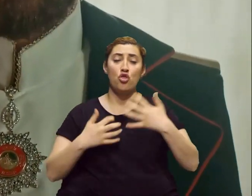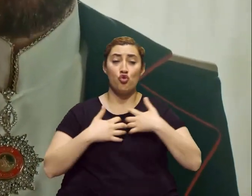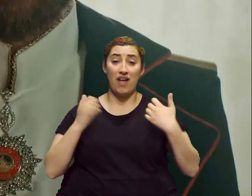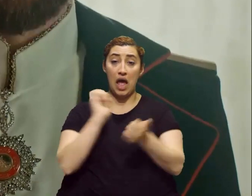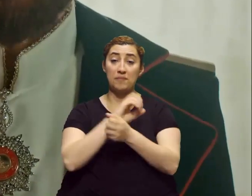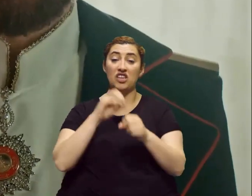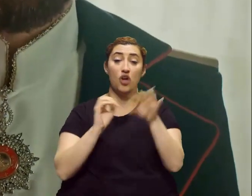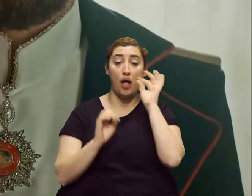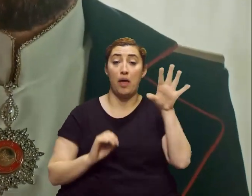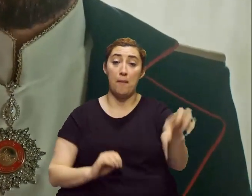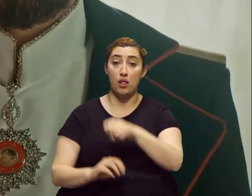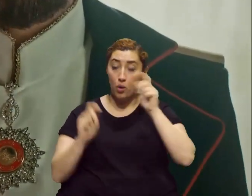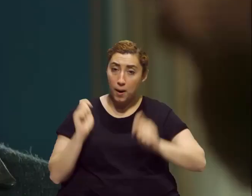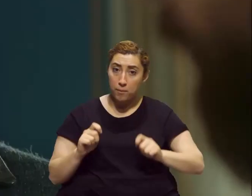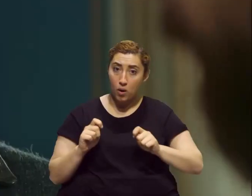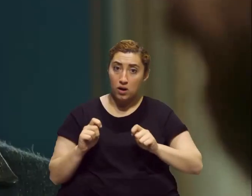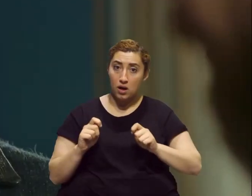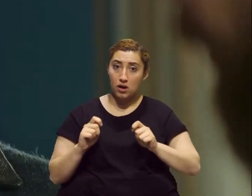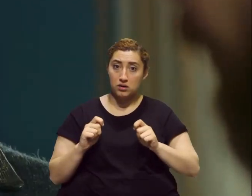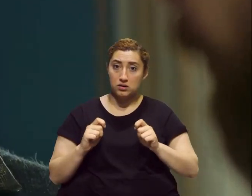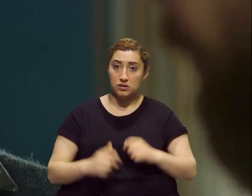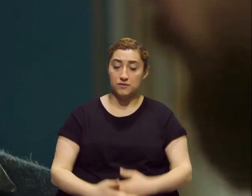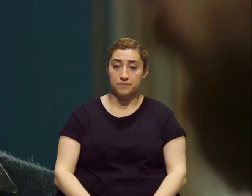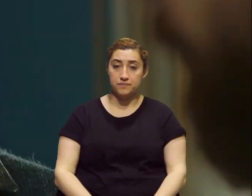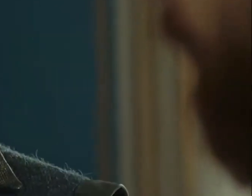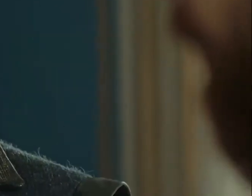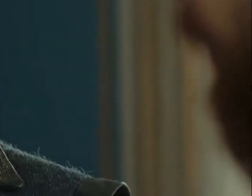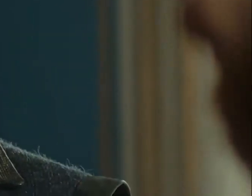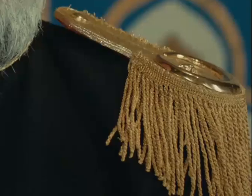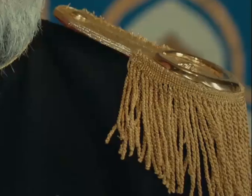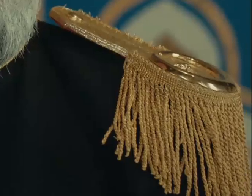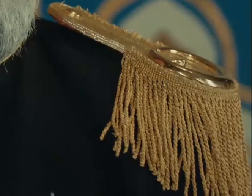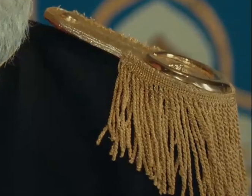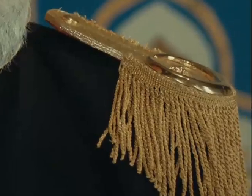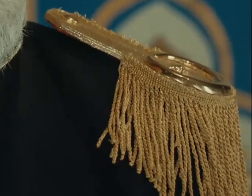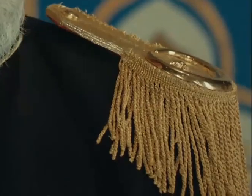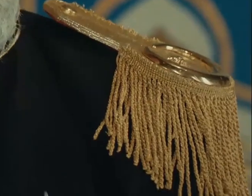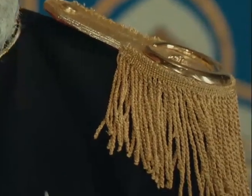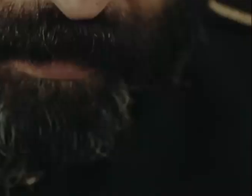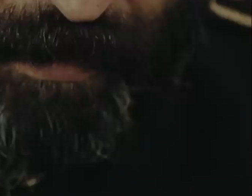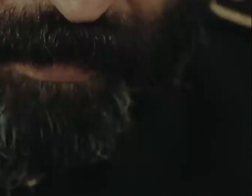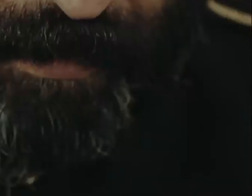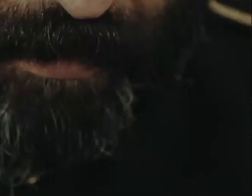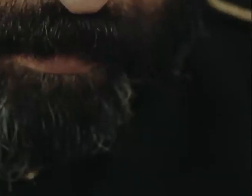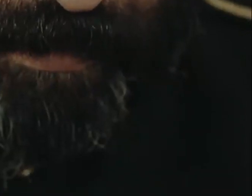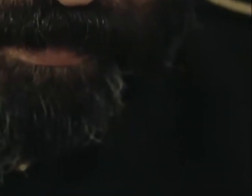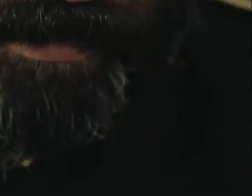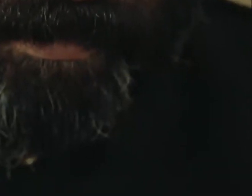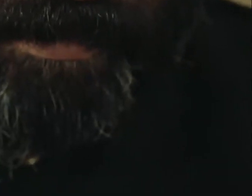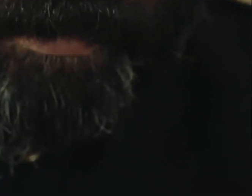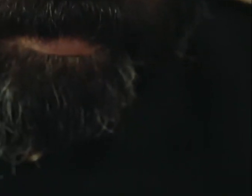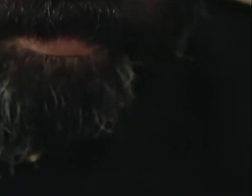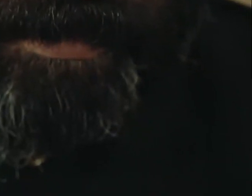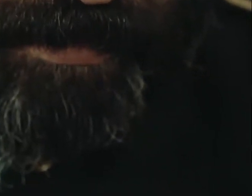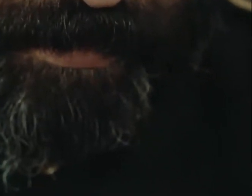güvenlikli hapishanesinden adam kaçırılıyor. Mustafa ve Serasker de odadalar. Mustafa'nın başı dik. Serasker tedirgin